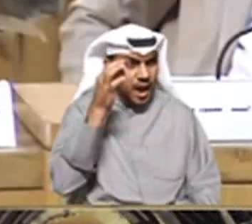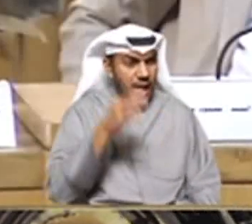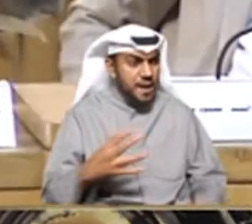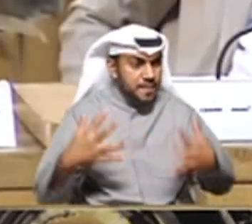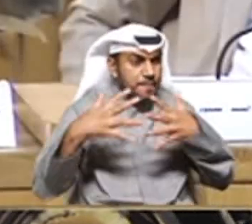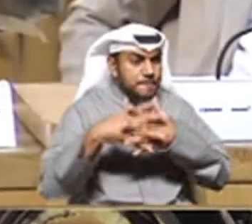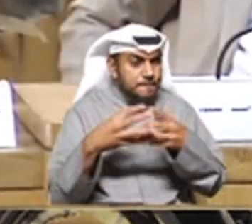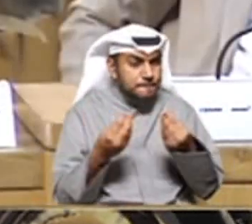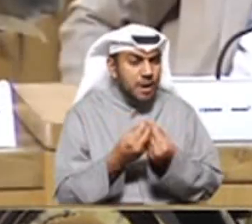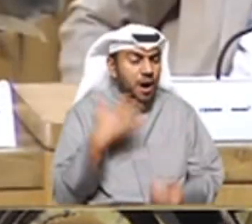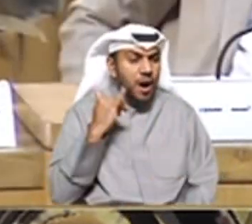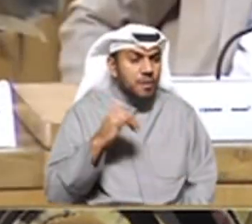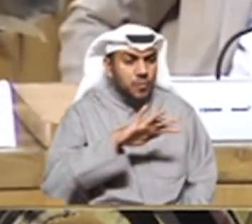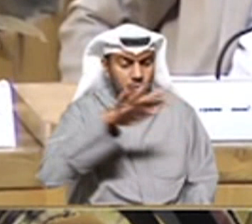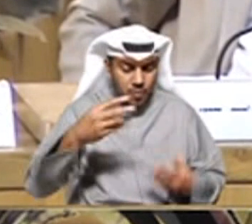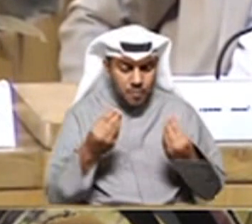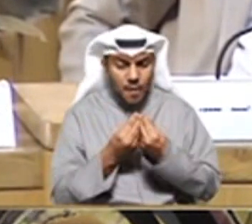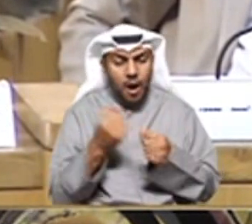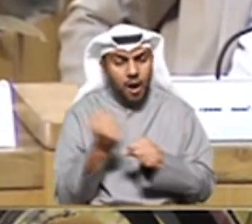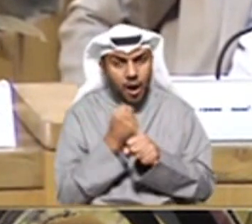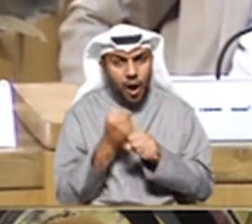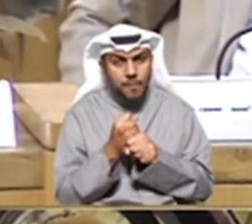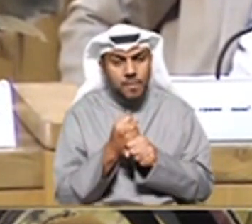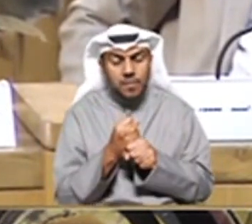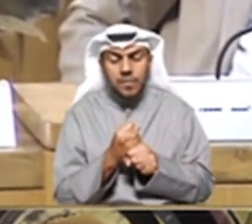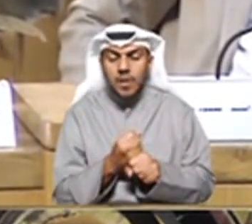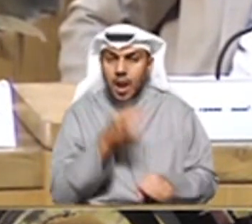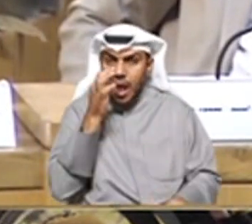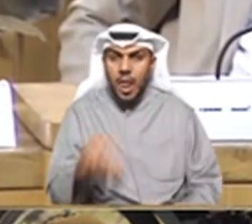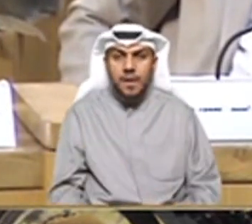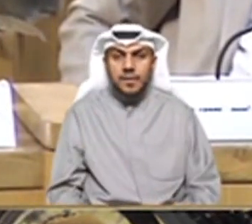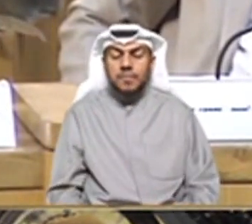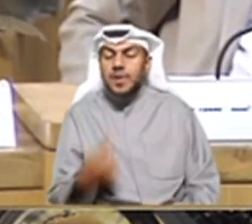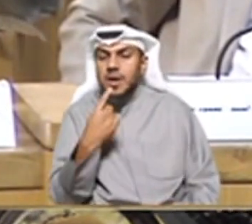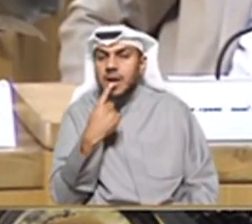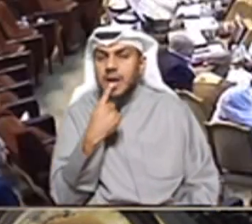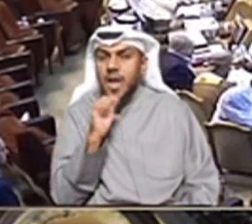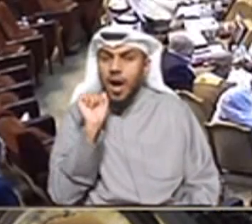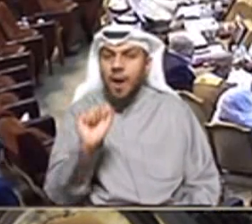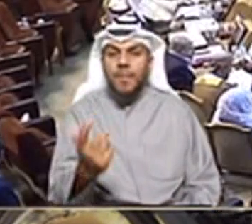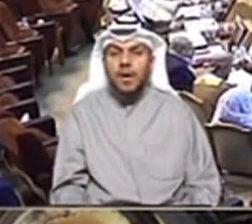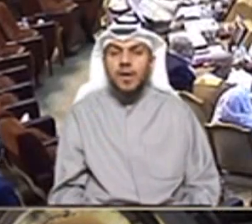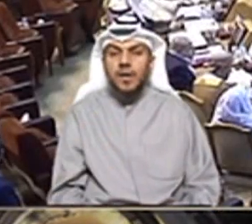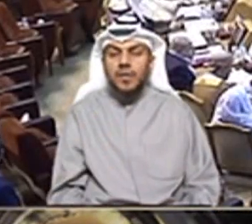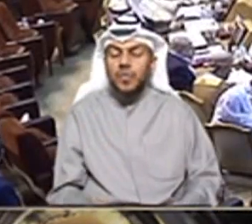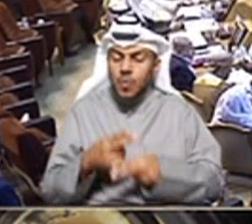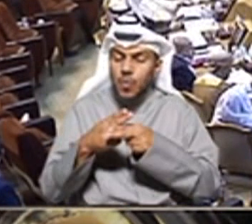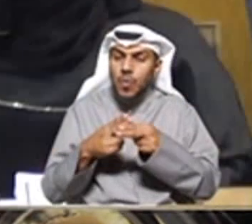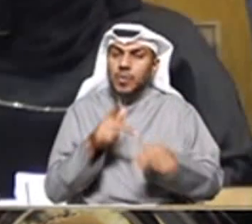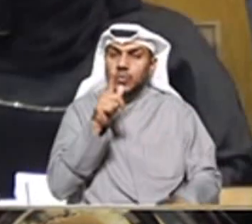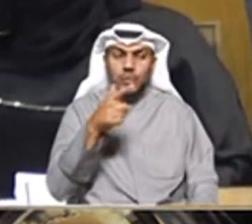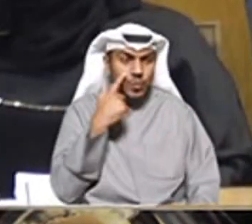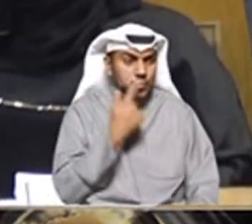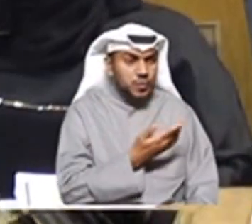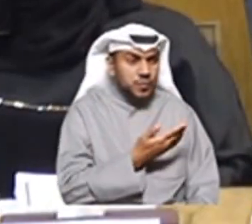وموقفا موحدا تتبعه الدول العربية، كما جاء في كلمة المندوب الكويتي في الجلسة تلك.